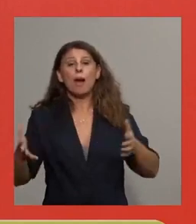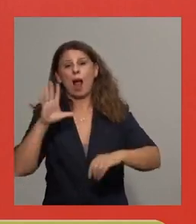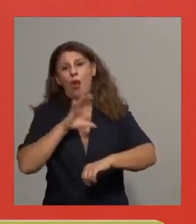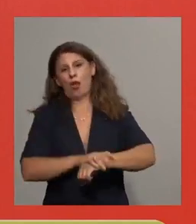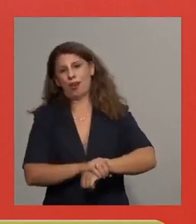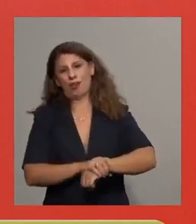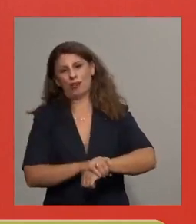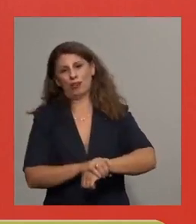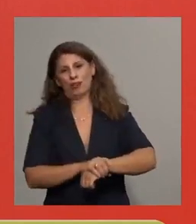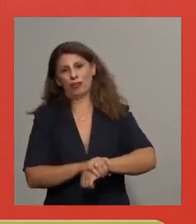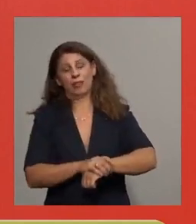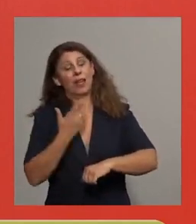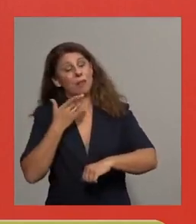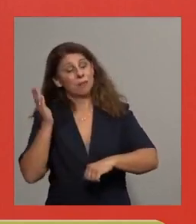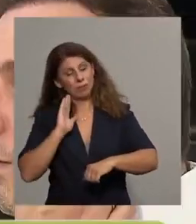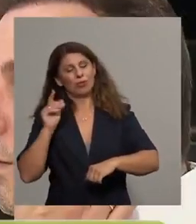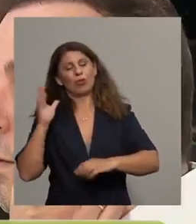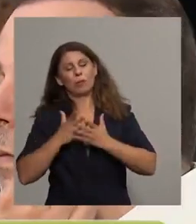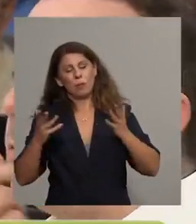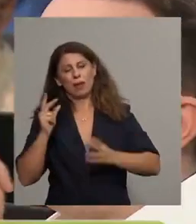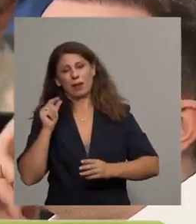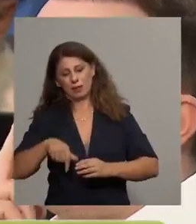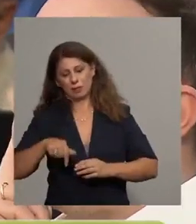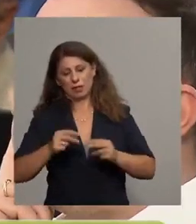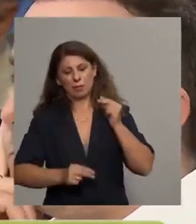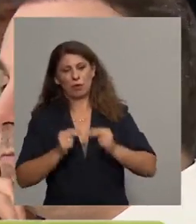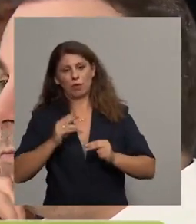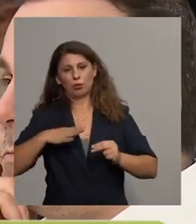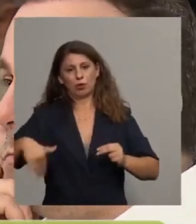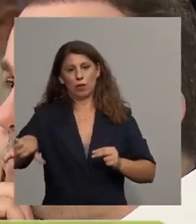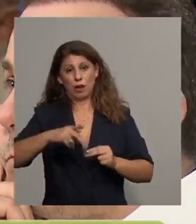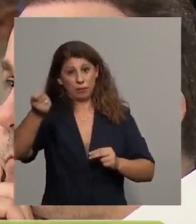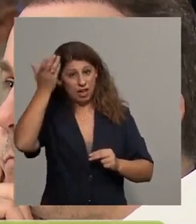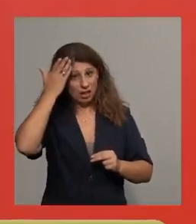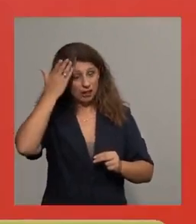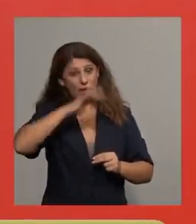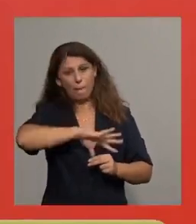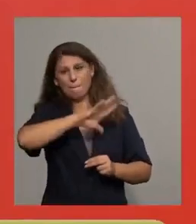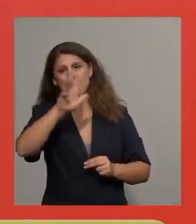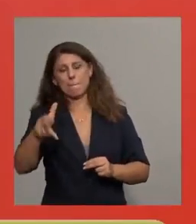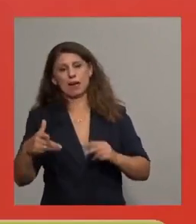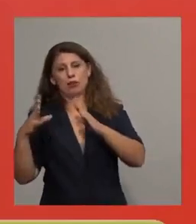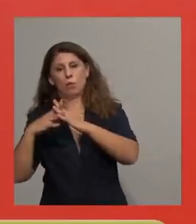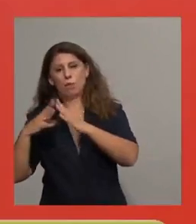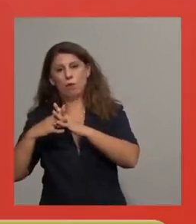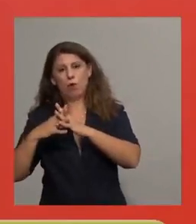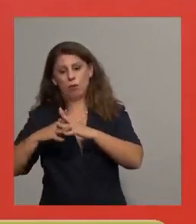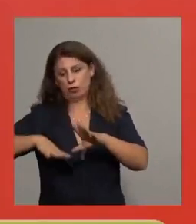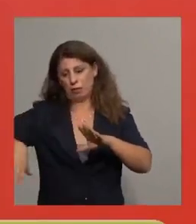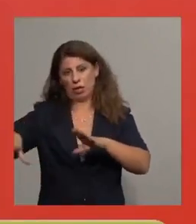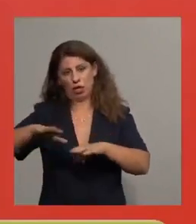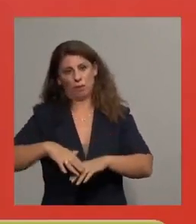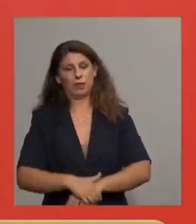ένοχος τελικά πίσω από τα μεγάλα σημερινά προβλήματα του λαού, από την ακρίβεια μέχρι τον πόλεμο στη γειτονιά